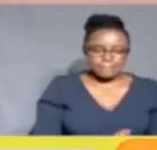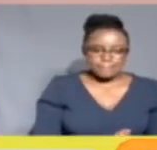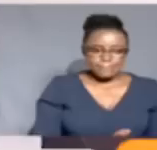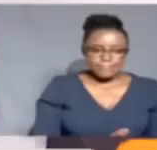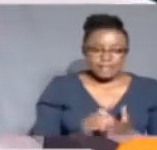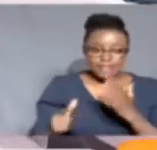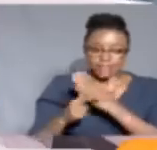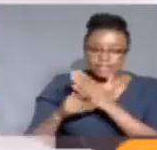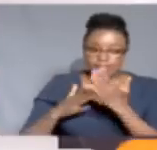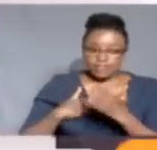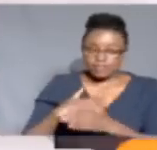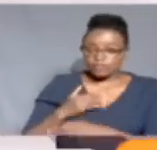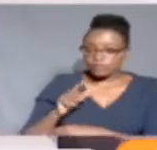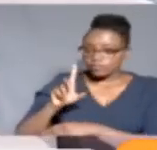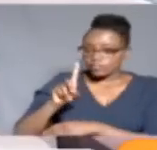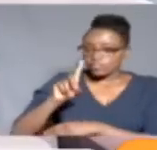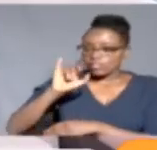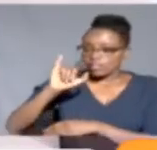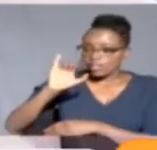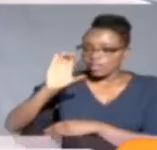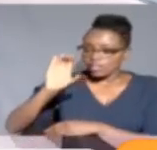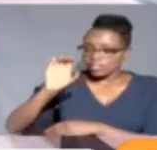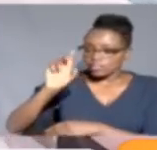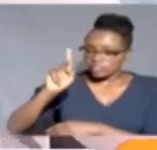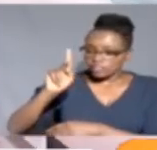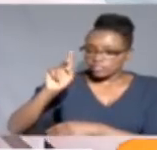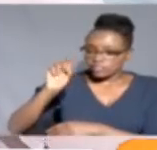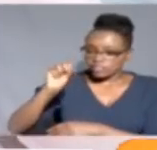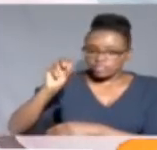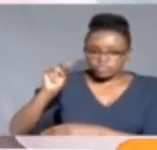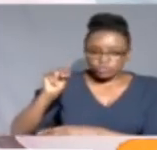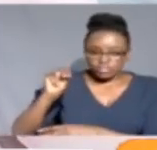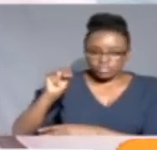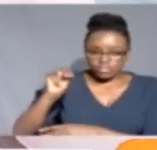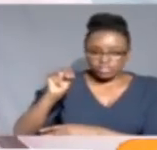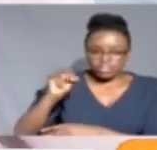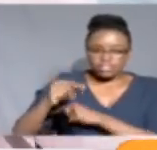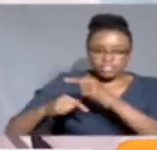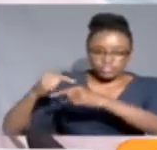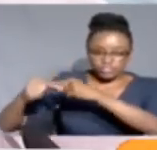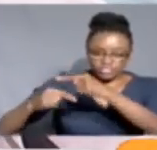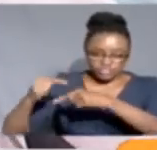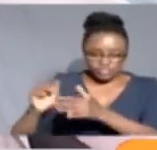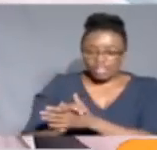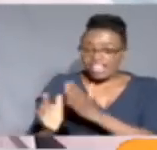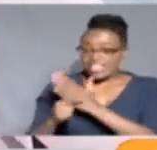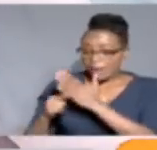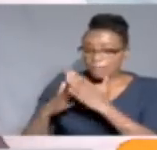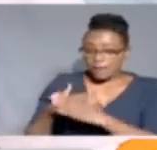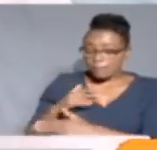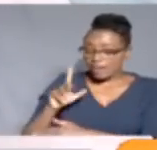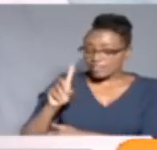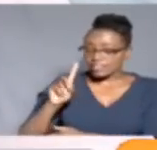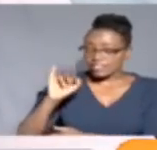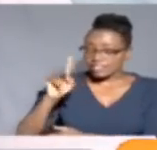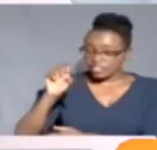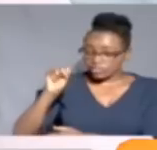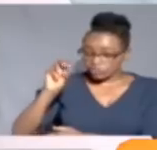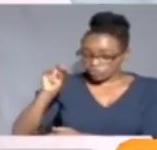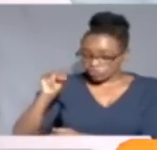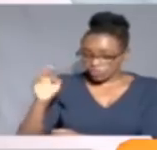Kwa majina naitwa Dickson. Endelea, endelea. Kwa majina naitwa Dickson Karisa